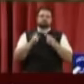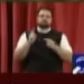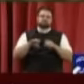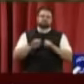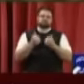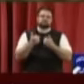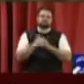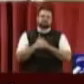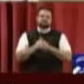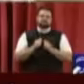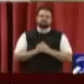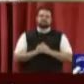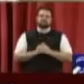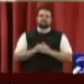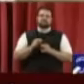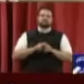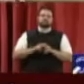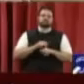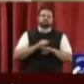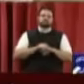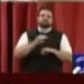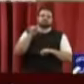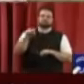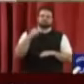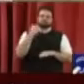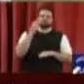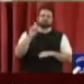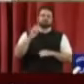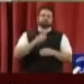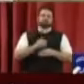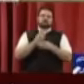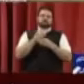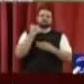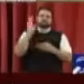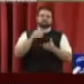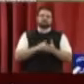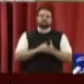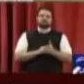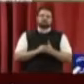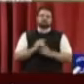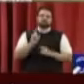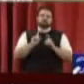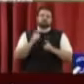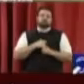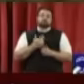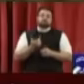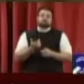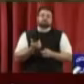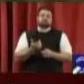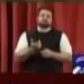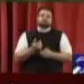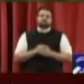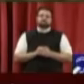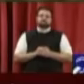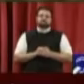Da, deci asta, într-adevăr... cum te simți tu când el nu te ajută atunci când ai nevoie? Da, dacă el nu poate. Cum adică? Tocmai